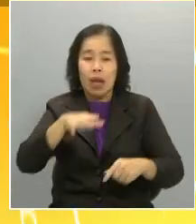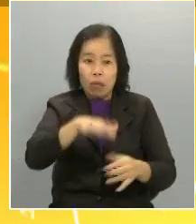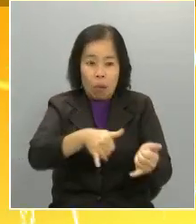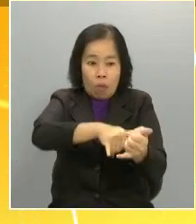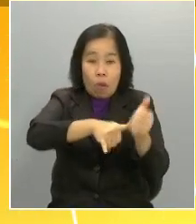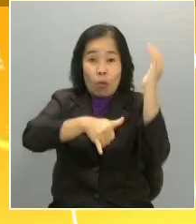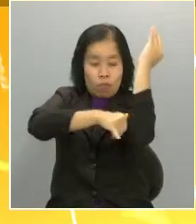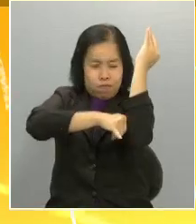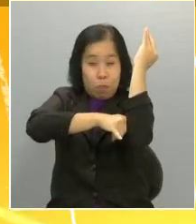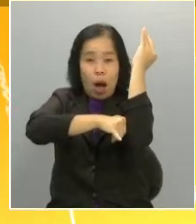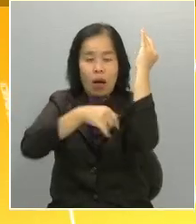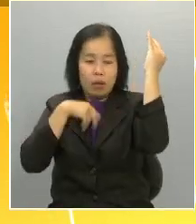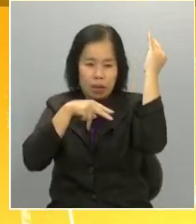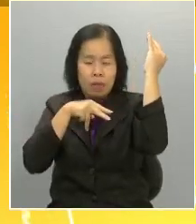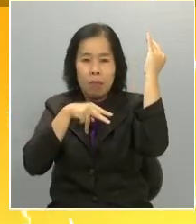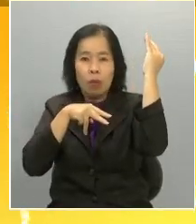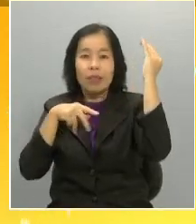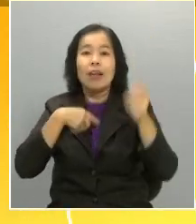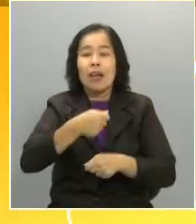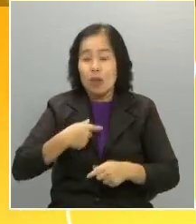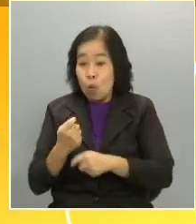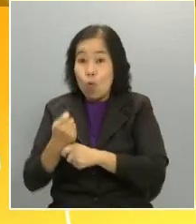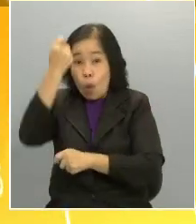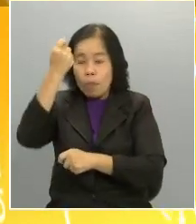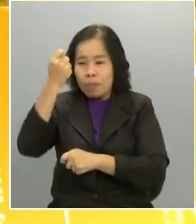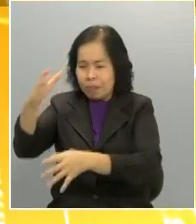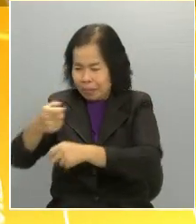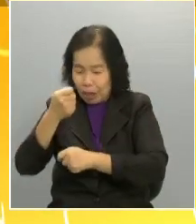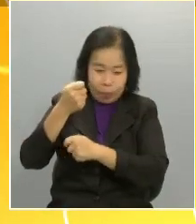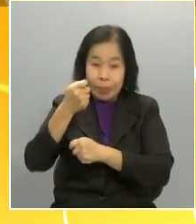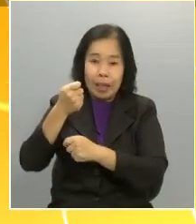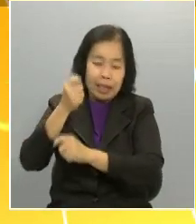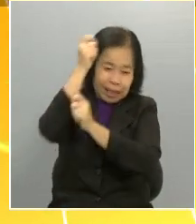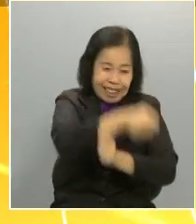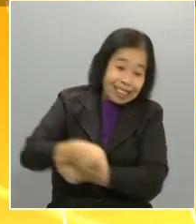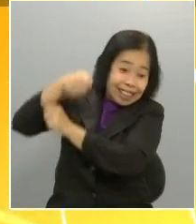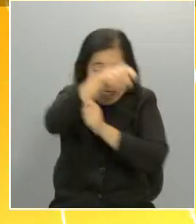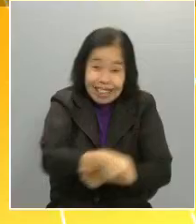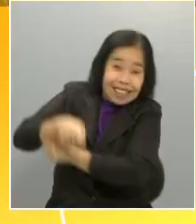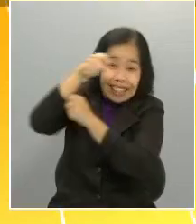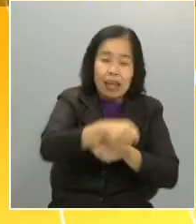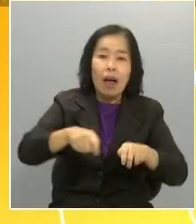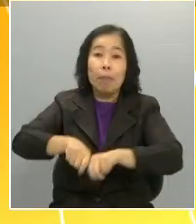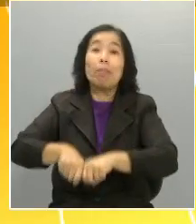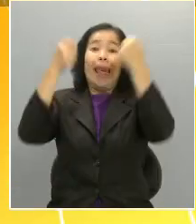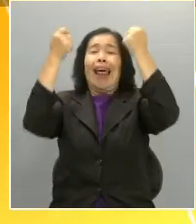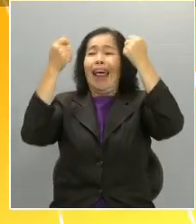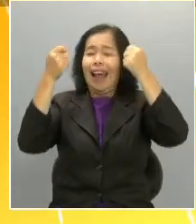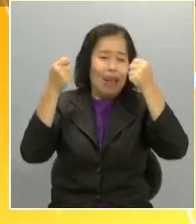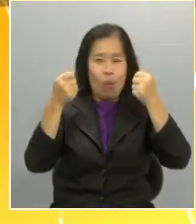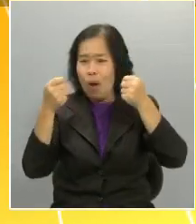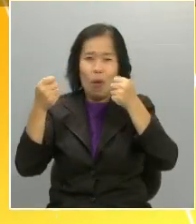เอาออกมาให้ได้ก่อนร่มที่เอาไปช่วยเนี่ยจะเห็นว่าตอนเกี่ยวไปเกี่ยวมาร่มหักอีกฮะ ค่ะ